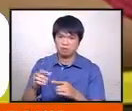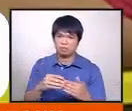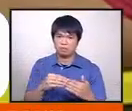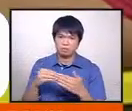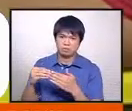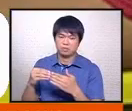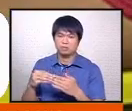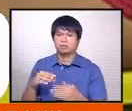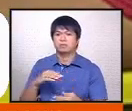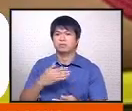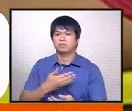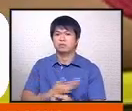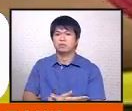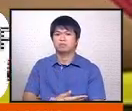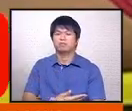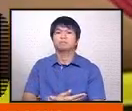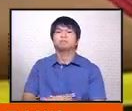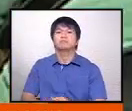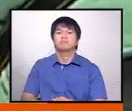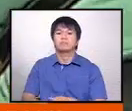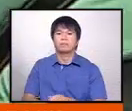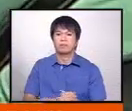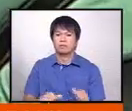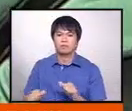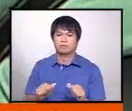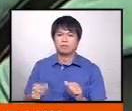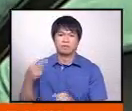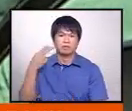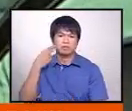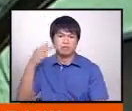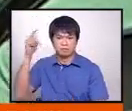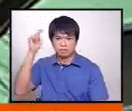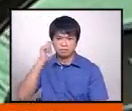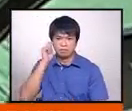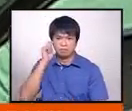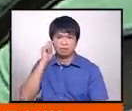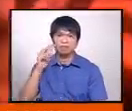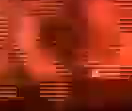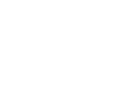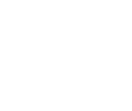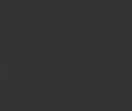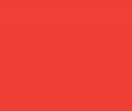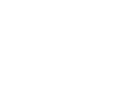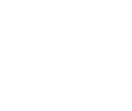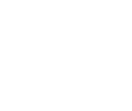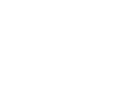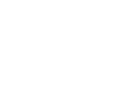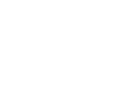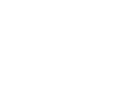sa mga anak. Umaaksyon, Hannibal Talete, News 5.